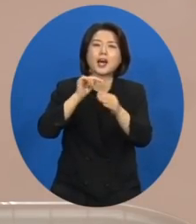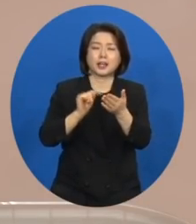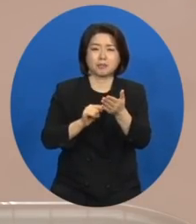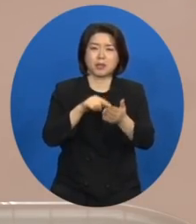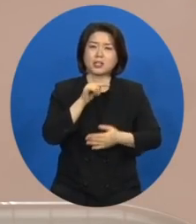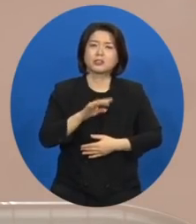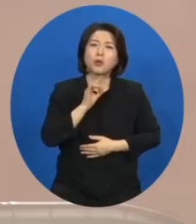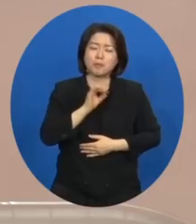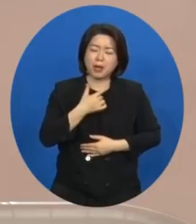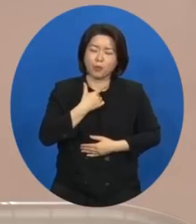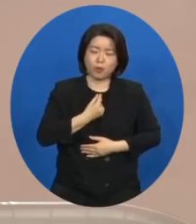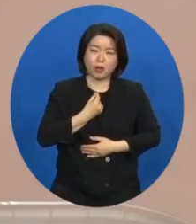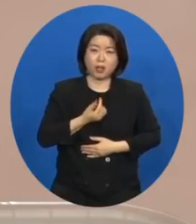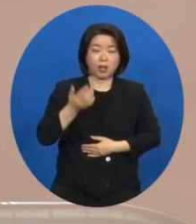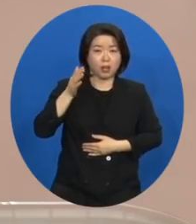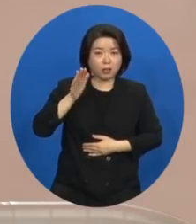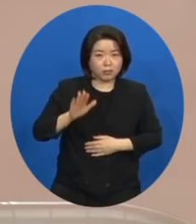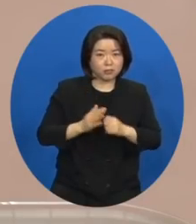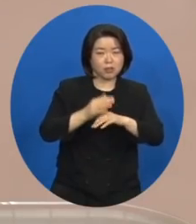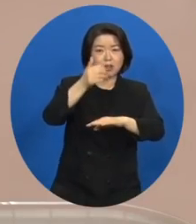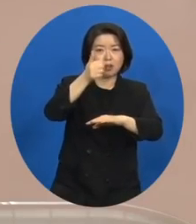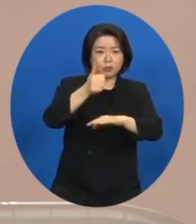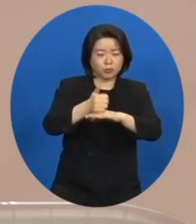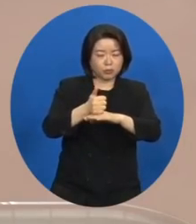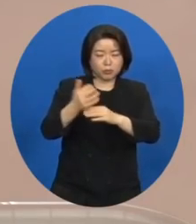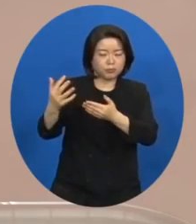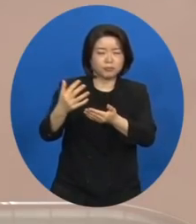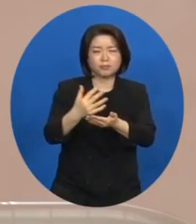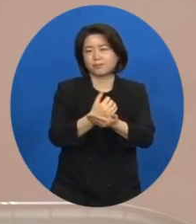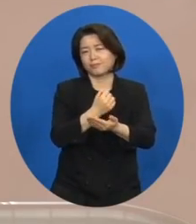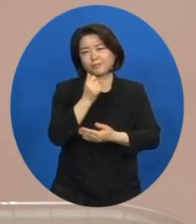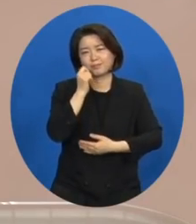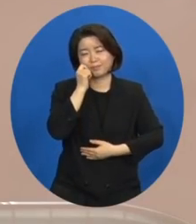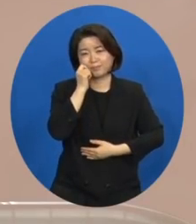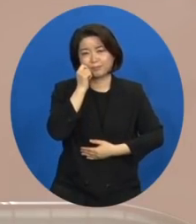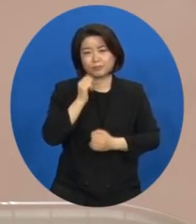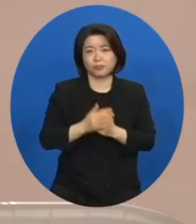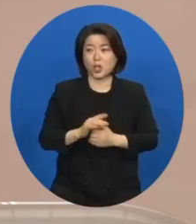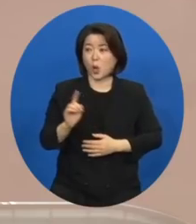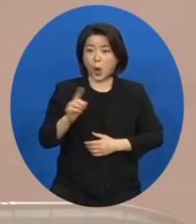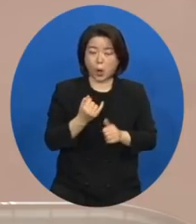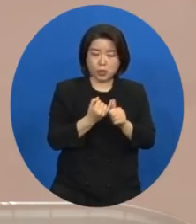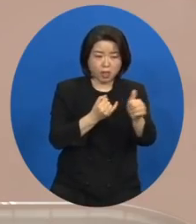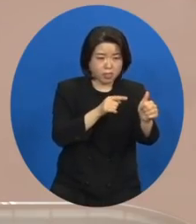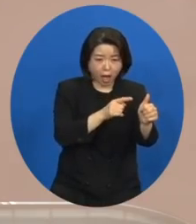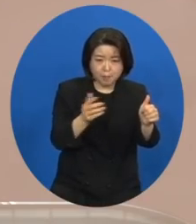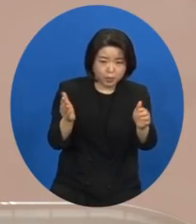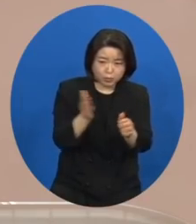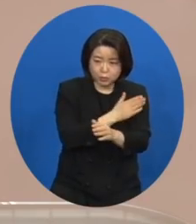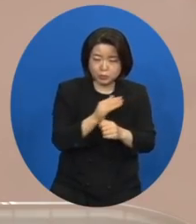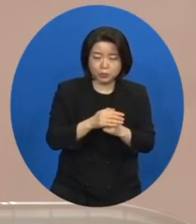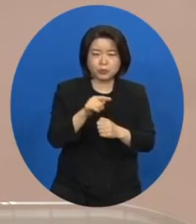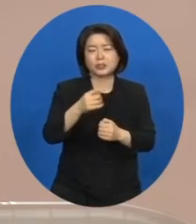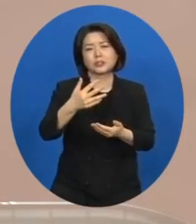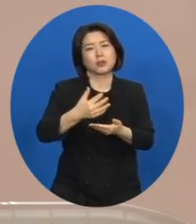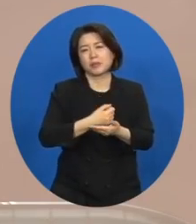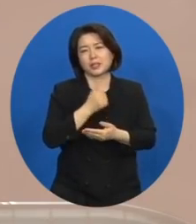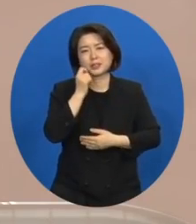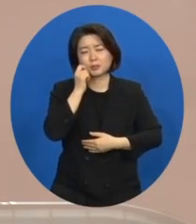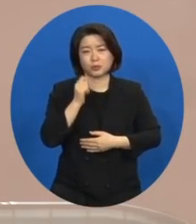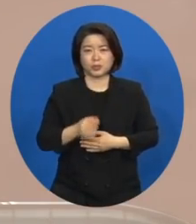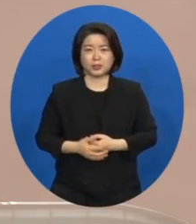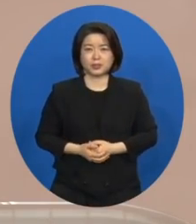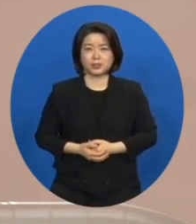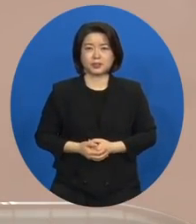그거 뿐이었습니다 그런데 결국 어찌 못했다는 거예요 어떠한 남편 에서도 그것을 얻지 못했다는 거예요